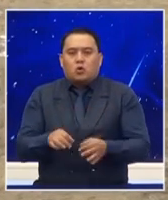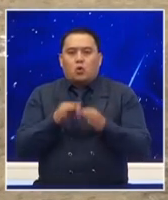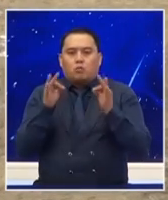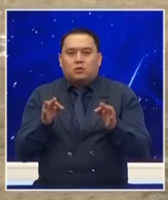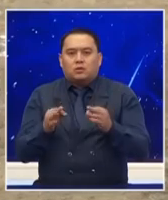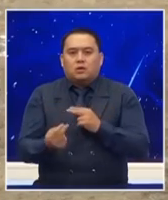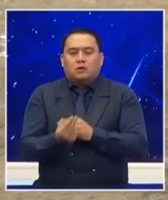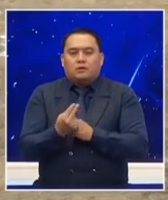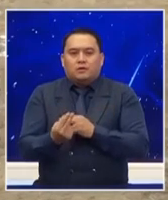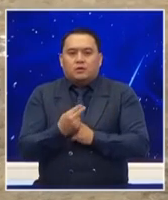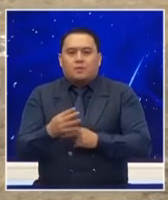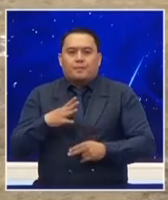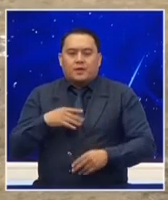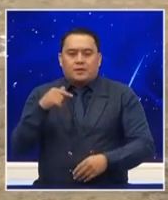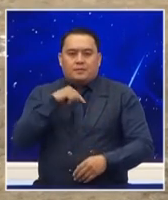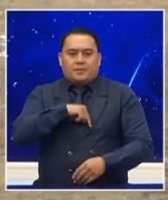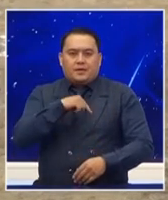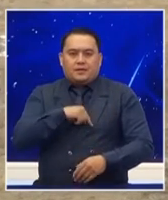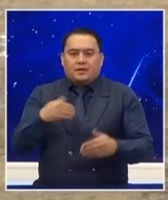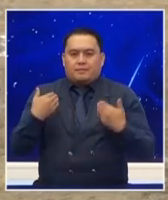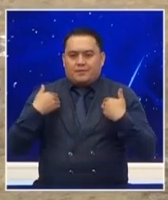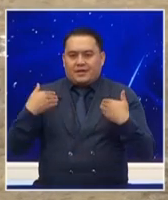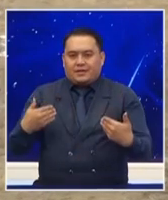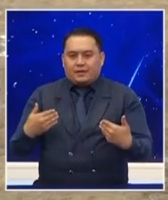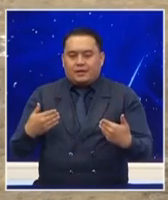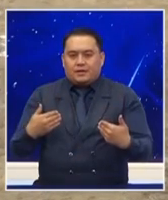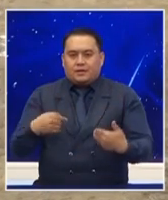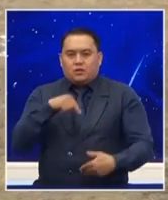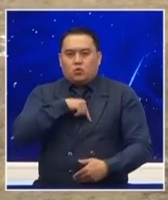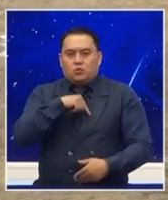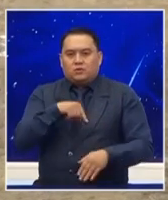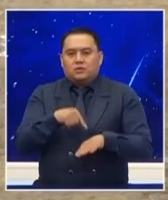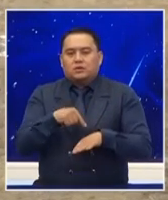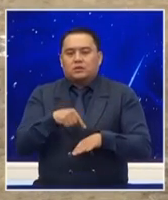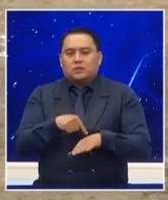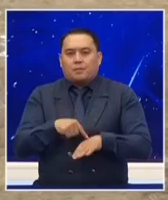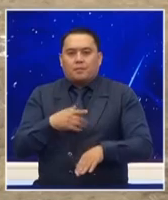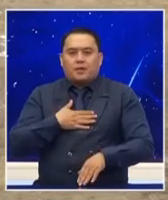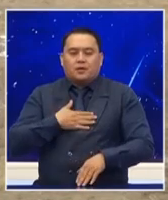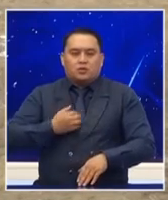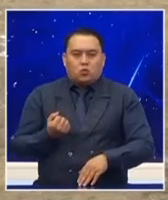Мен окопқа жатқан кезде өзімді мықты және рухты сезіндім. Мен